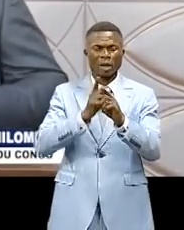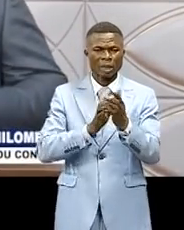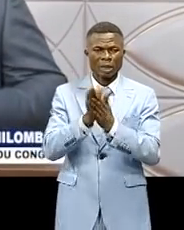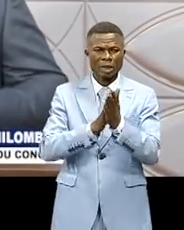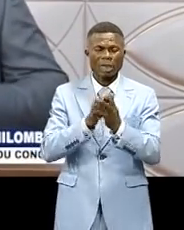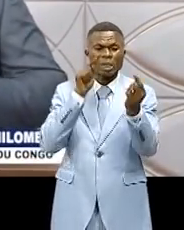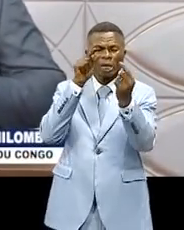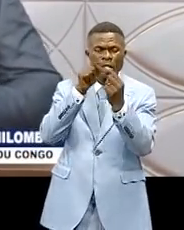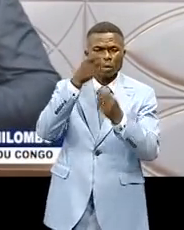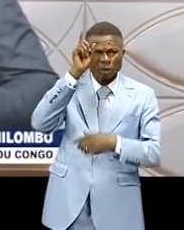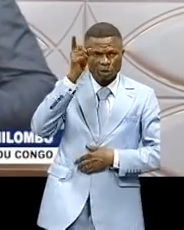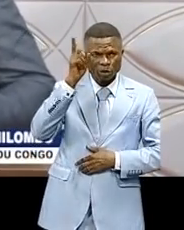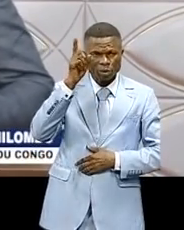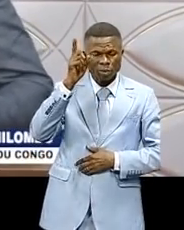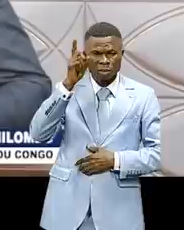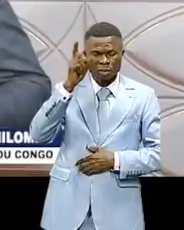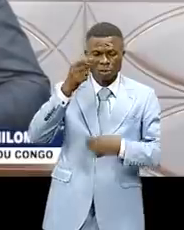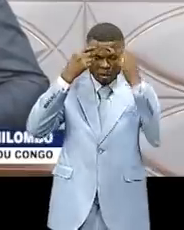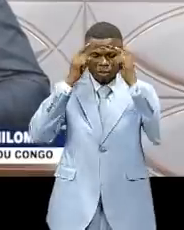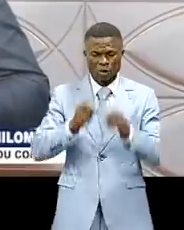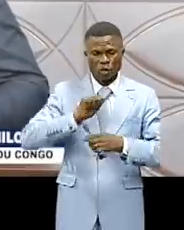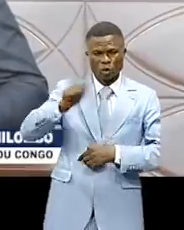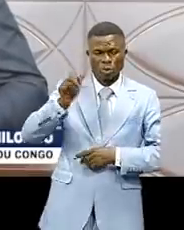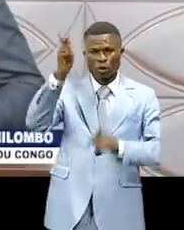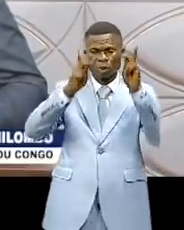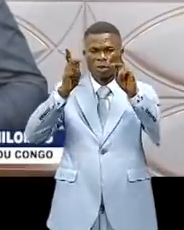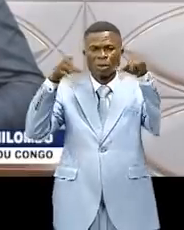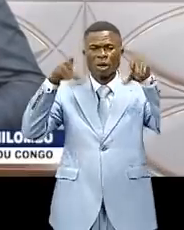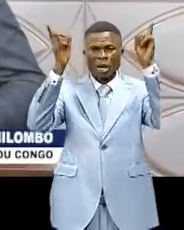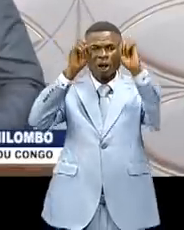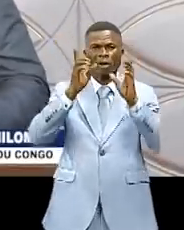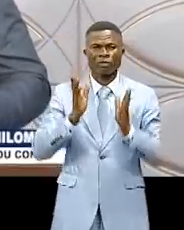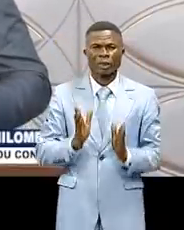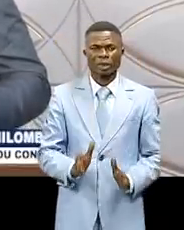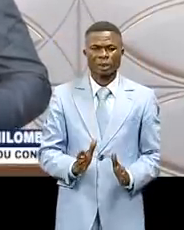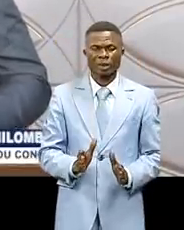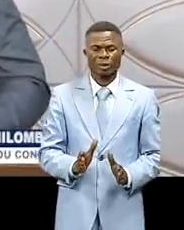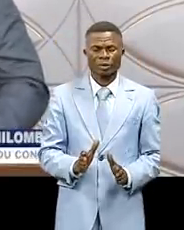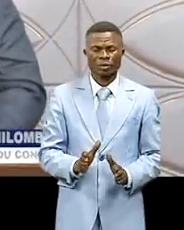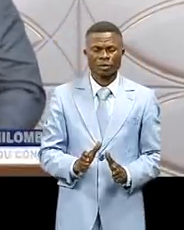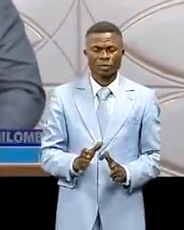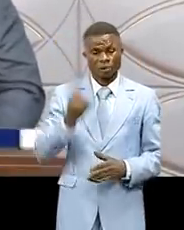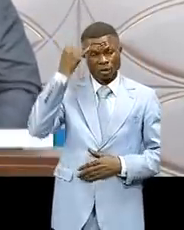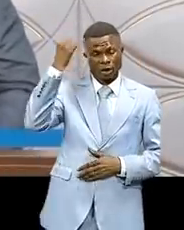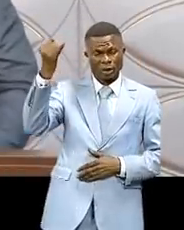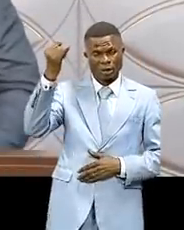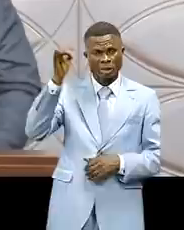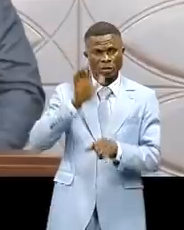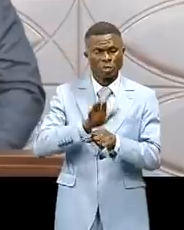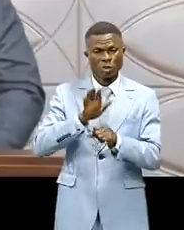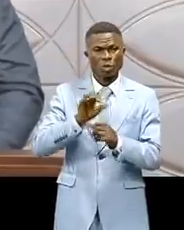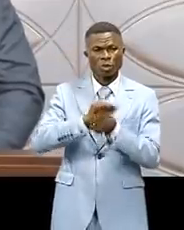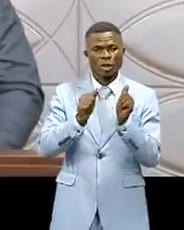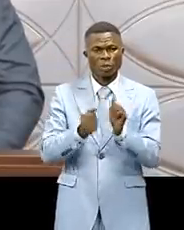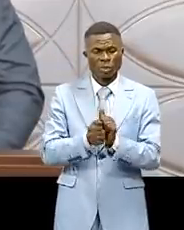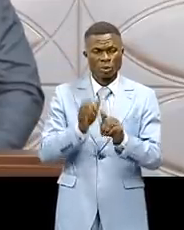l'objectif d'autodétermination des peuples africains à la lumière d'innombrables défis qui se dressent